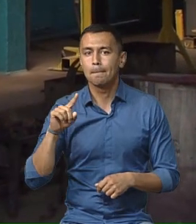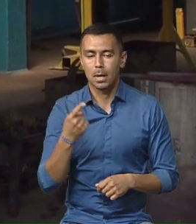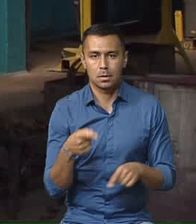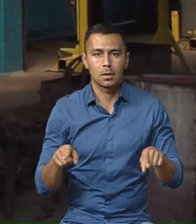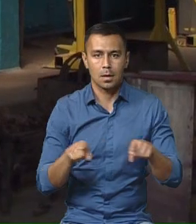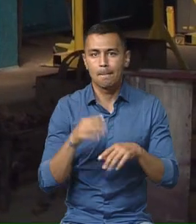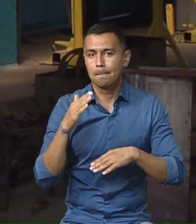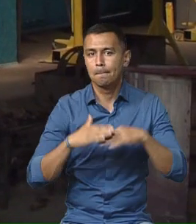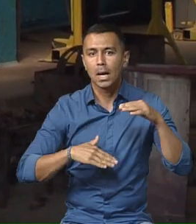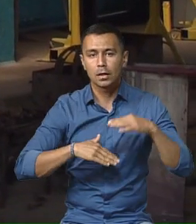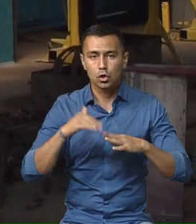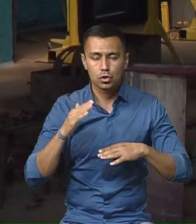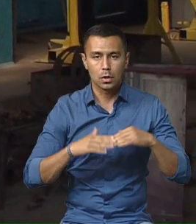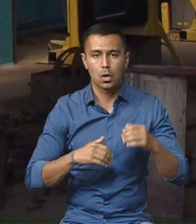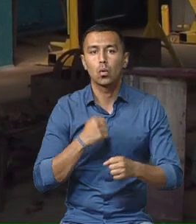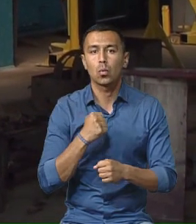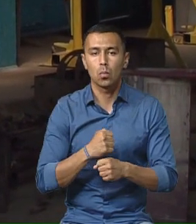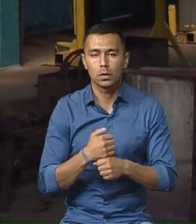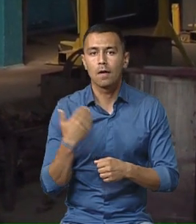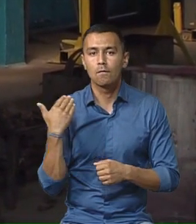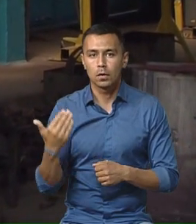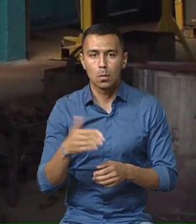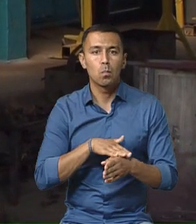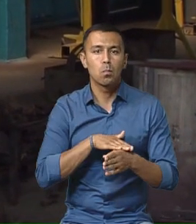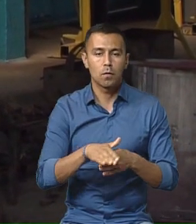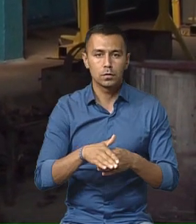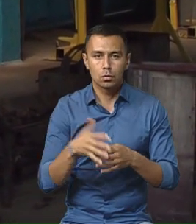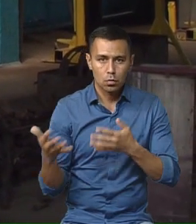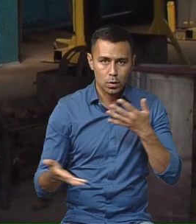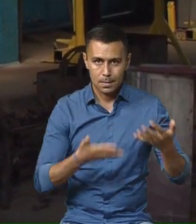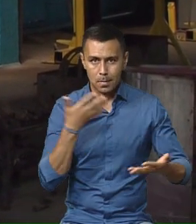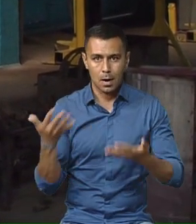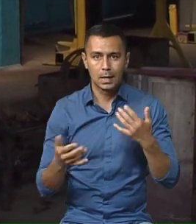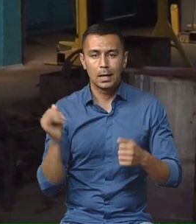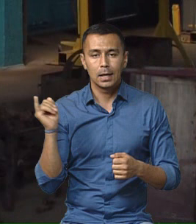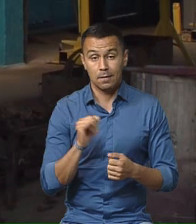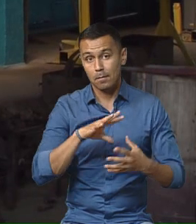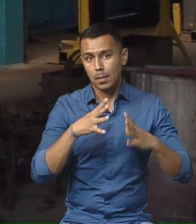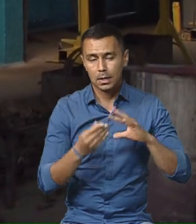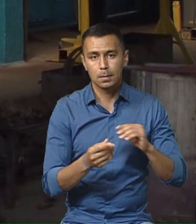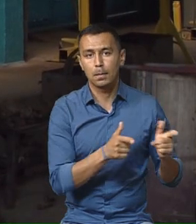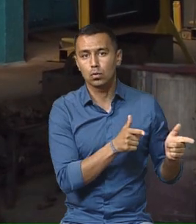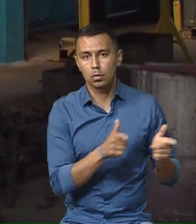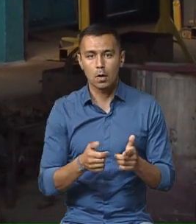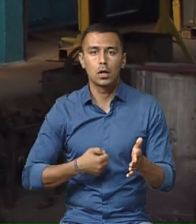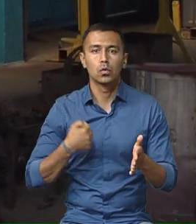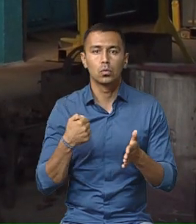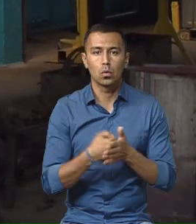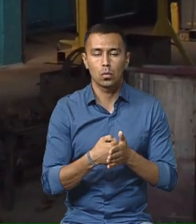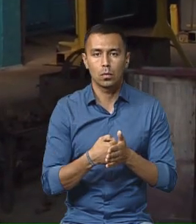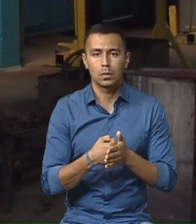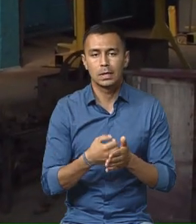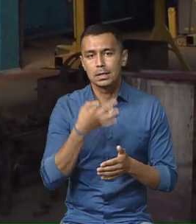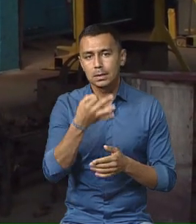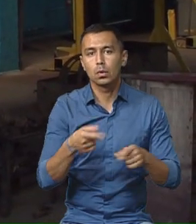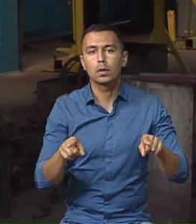така практична робота, вони його повністю розібрали і, в принципі, підготували до,